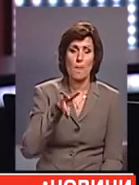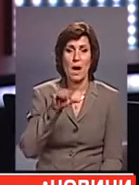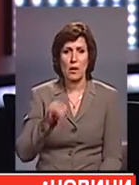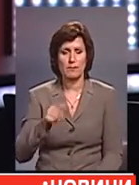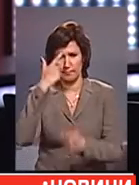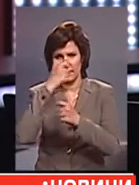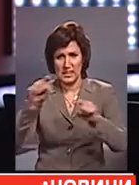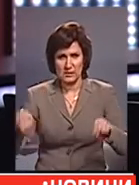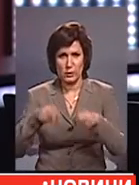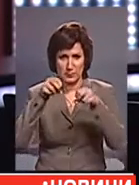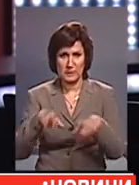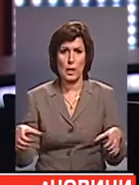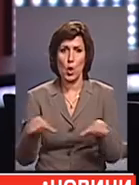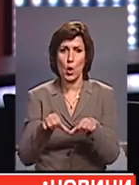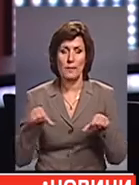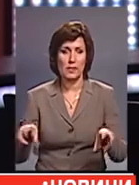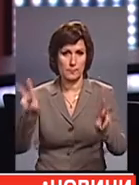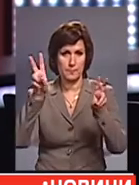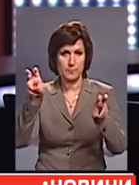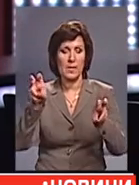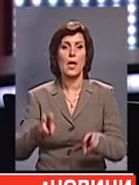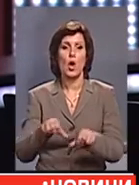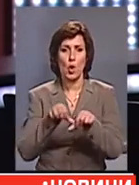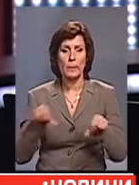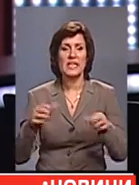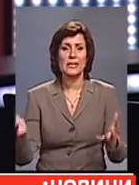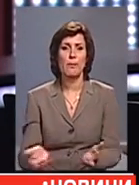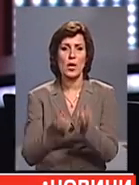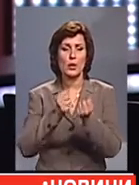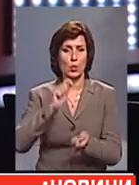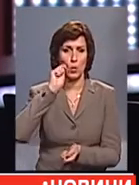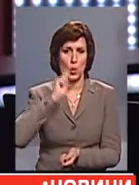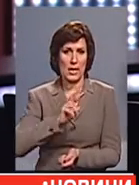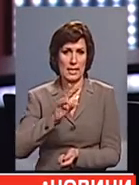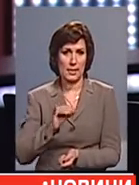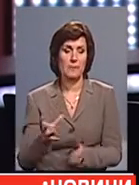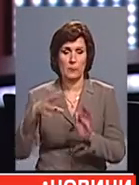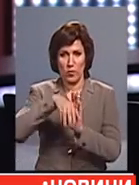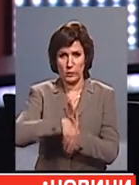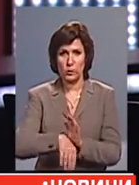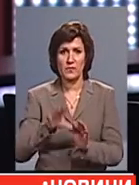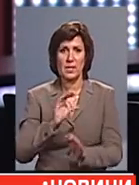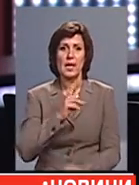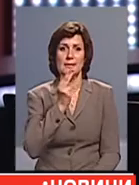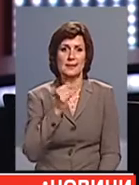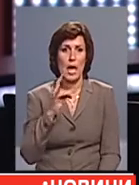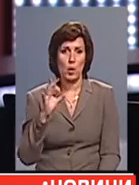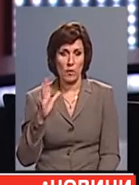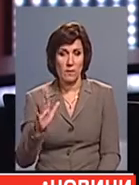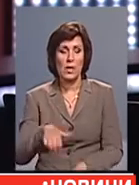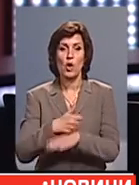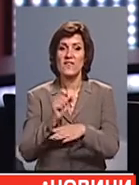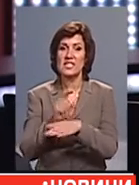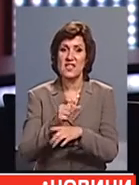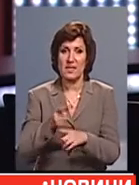створення спеціального комітету. Він таки називається «Комітет порятунку України». До нього також увійшов і Олег Царьов. Головні